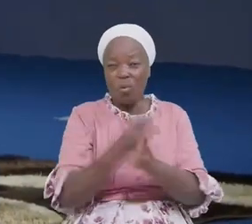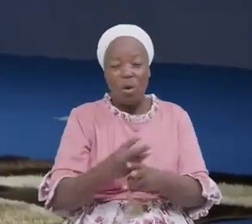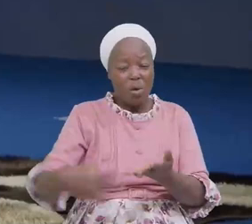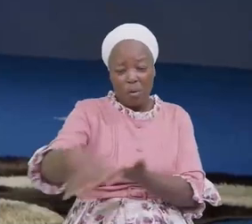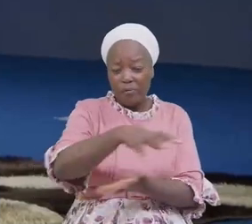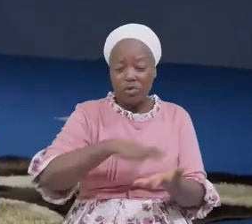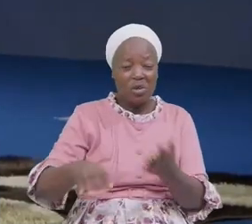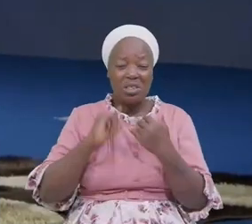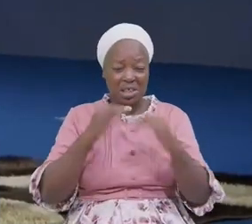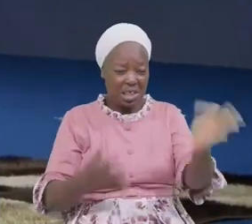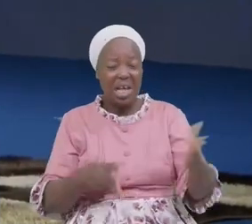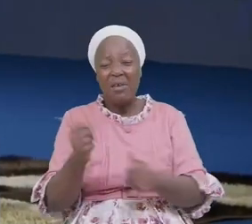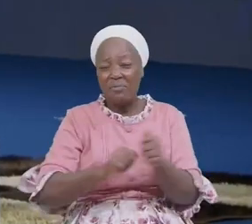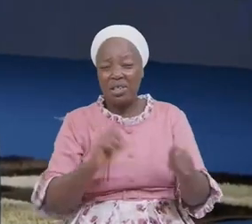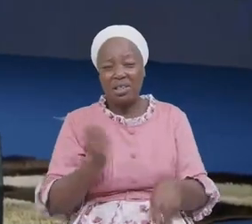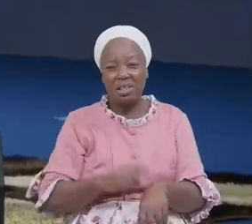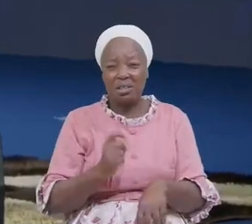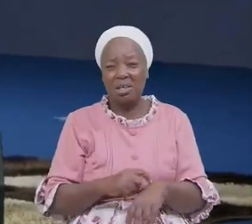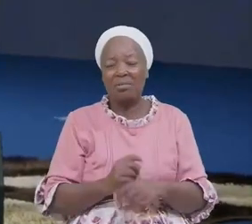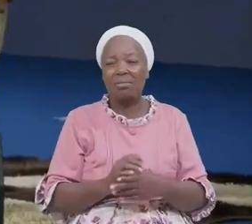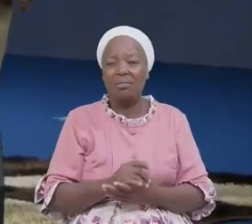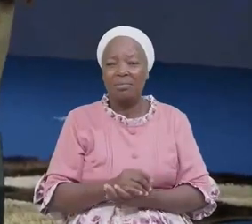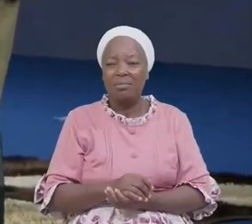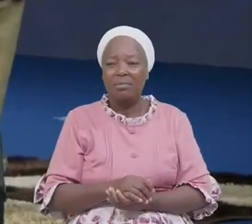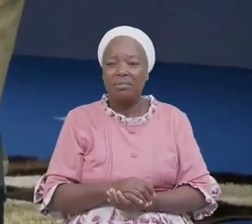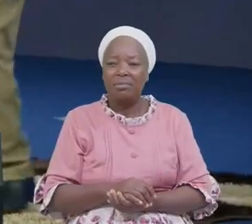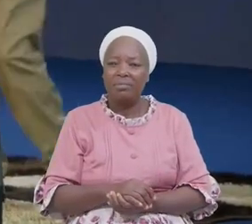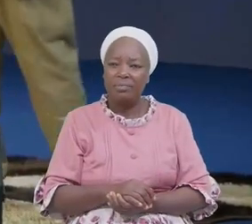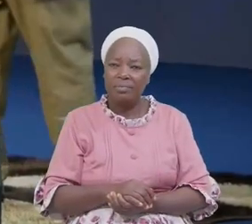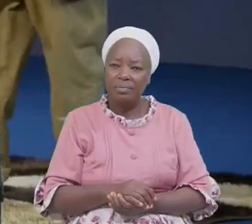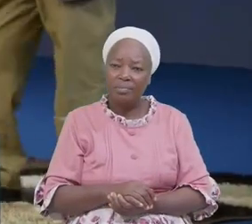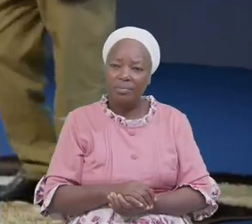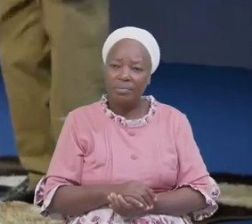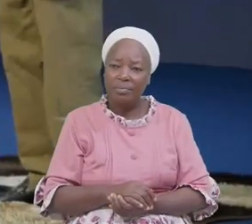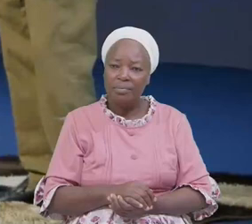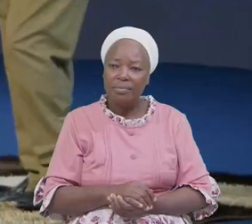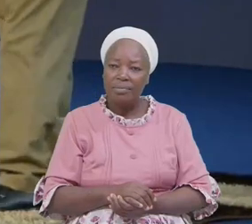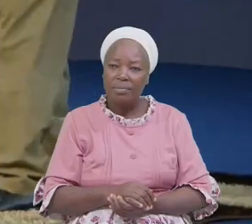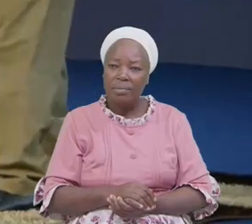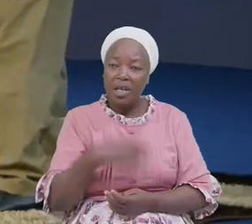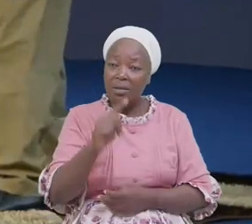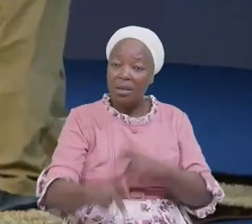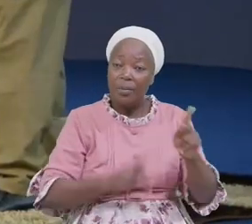Ceux qui sont assis donc dans les ténèbres du monde sont assis dans les confusions du monde.